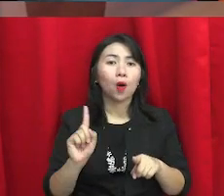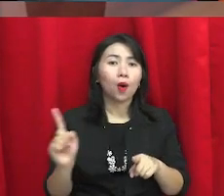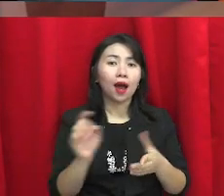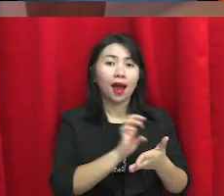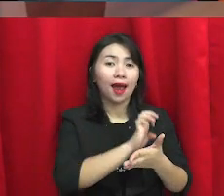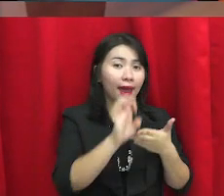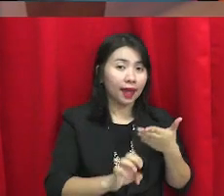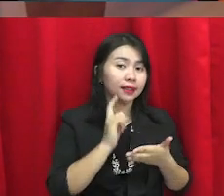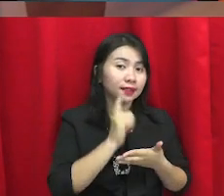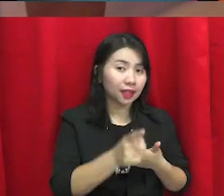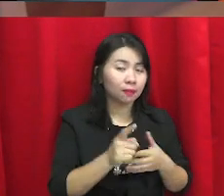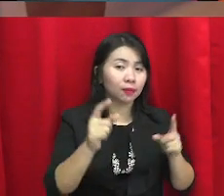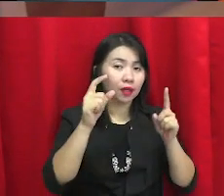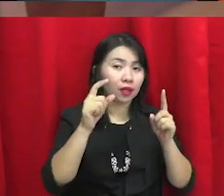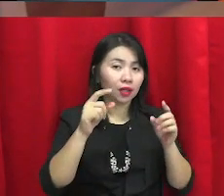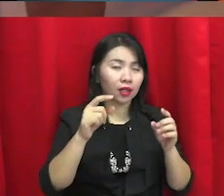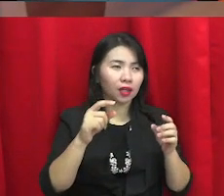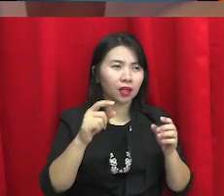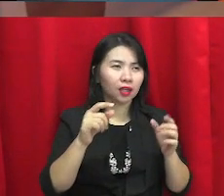kanyang